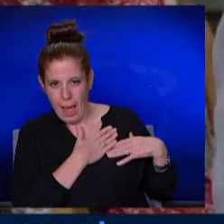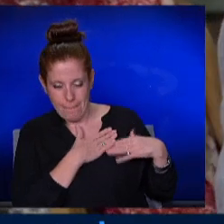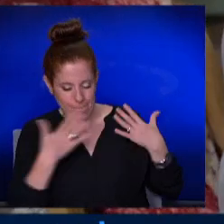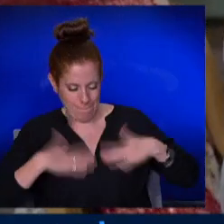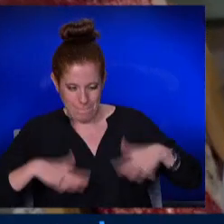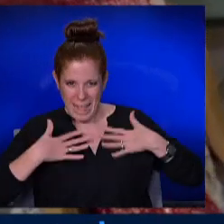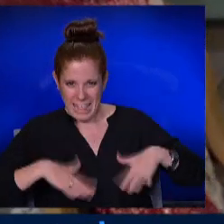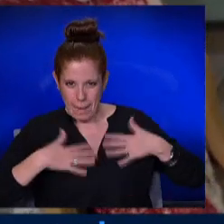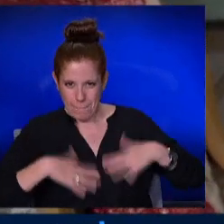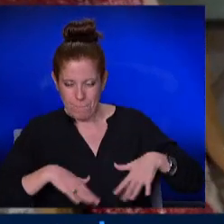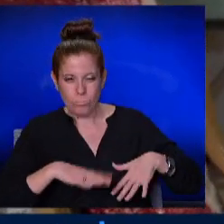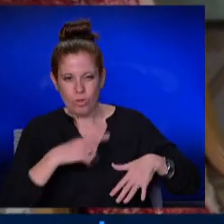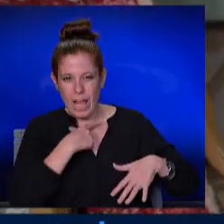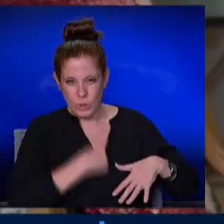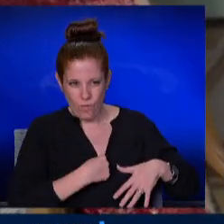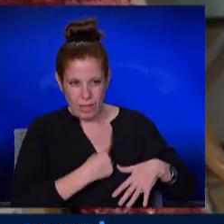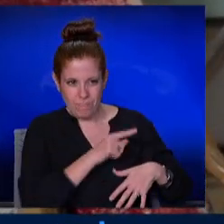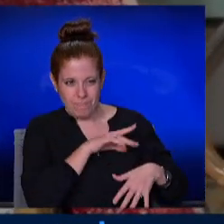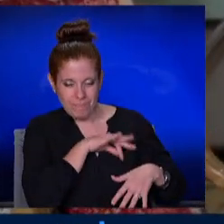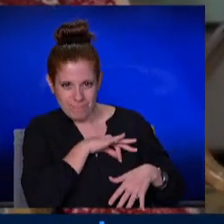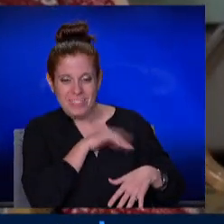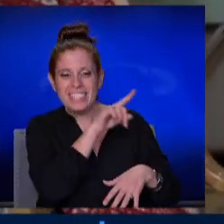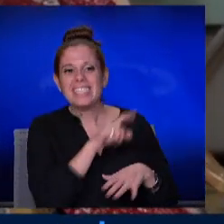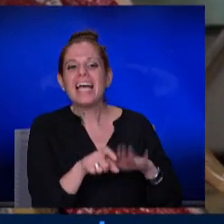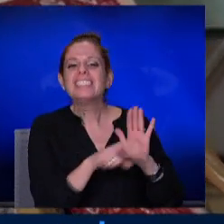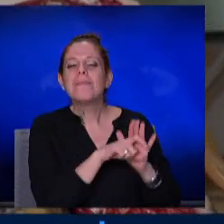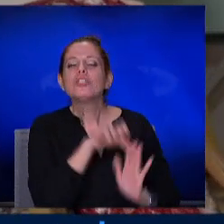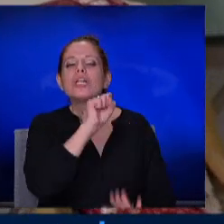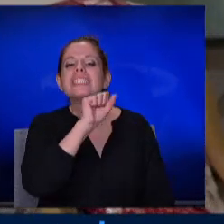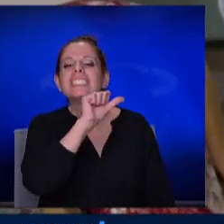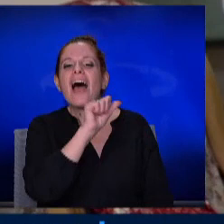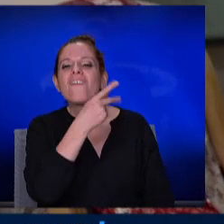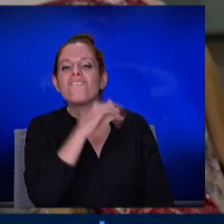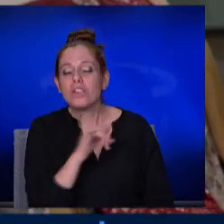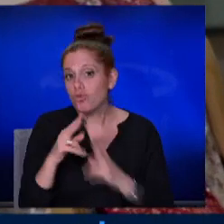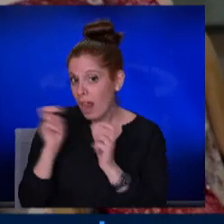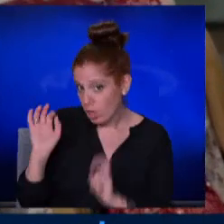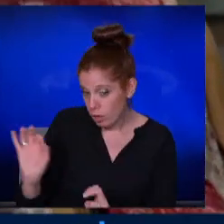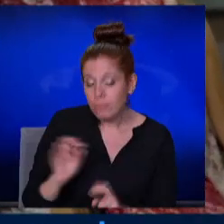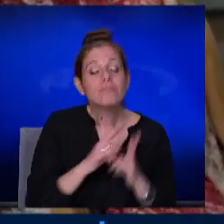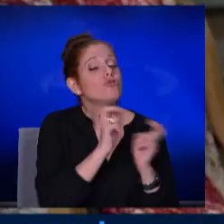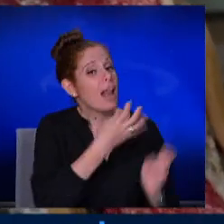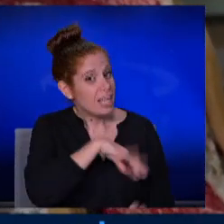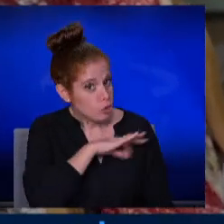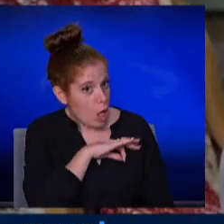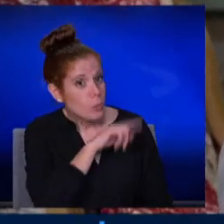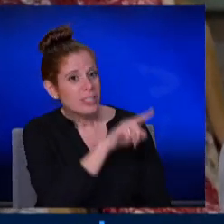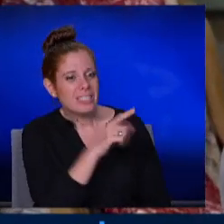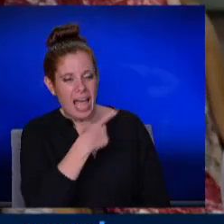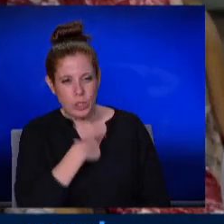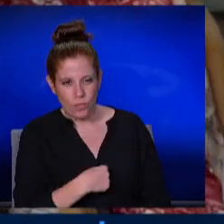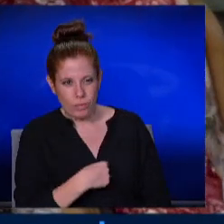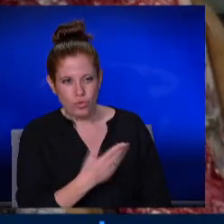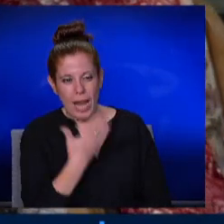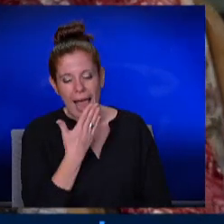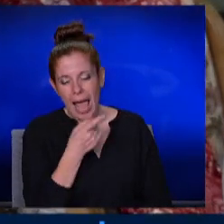המדים. זה סמל של ספי. של העיר שלך. של העיר שלנו. זה הצופים